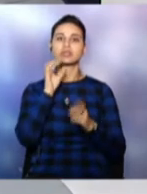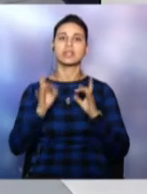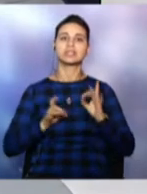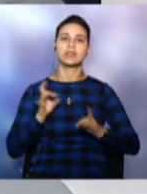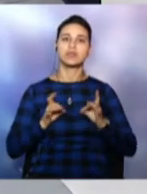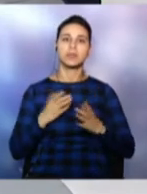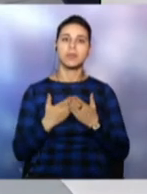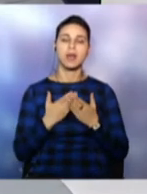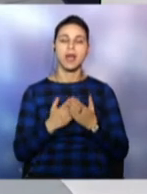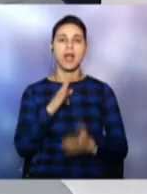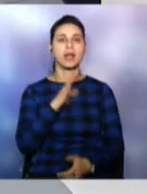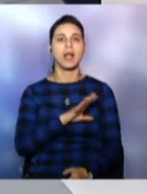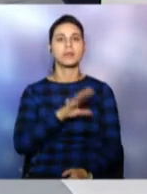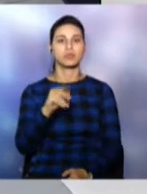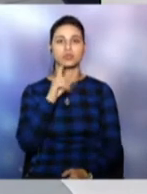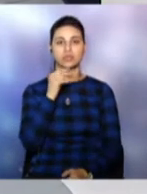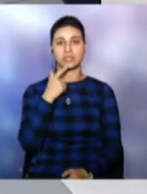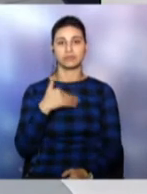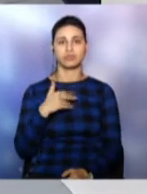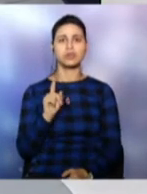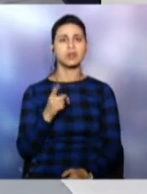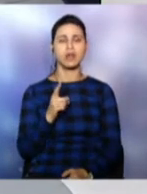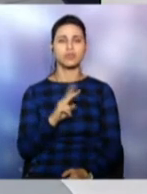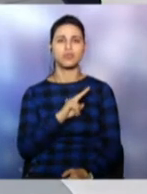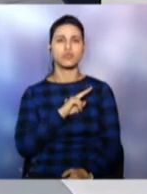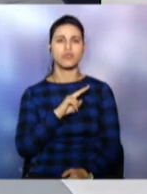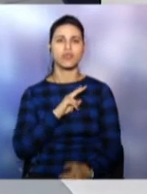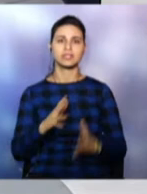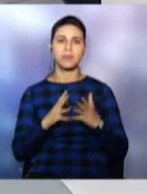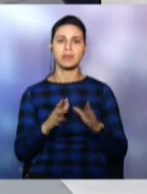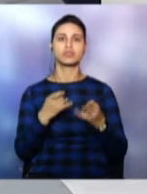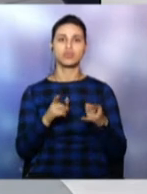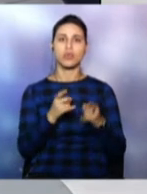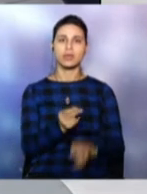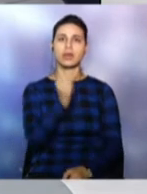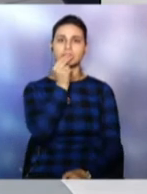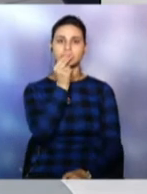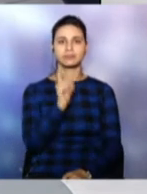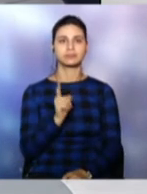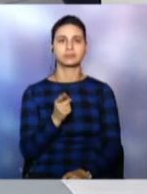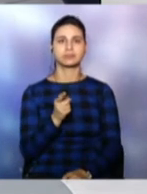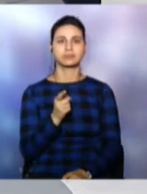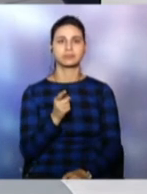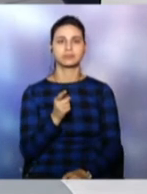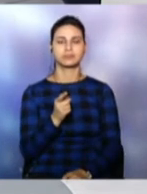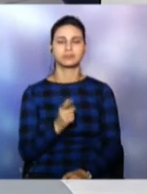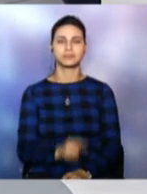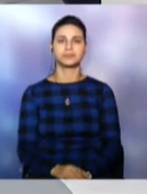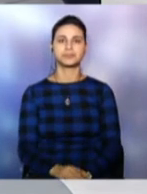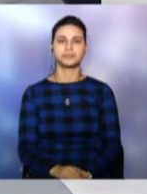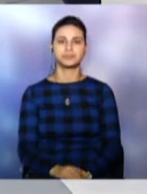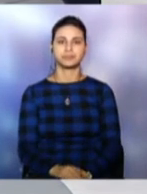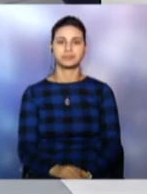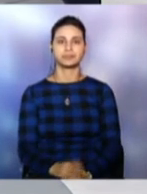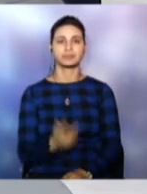სიტუაციაში, ქალბატონებს კრიტიკულ დღეებში, რატომ აქვთ უფრო მეტად გაძლიერებული სწრაფვა სწორედ შოკოლადის მიმართ? ხო,